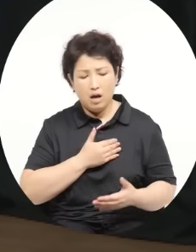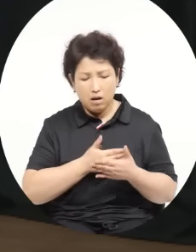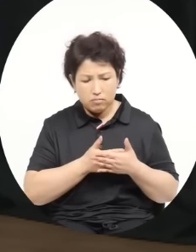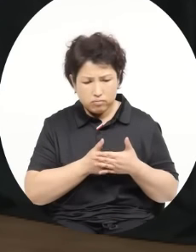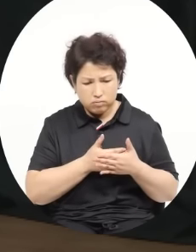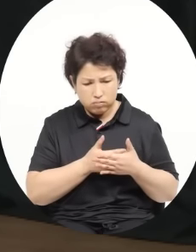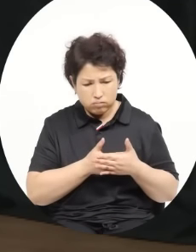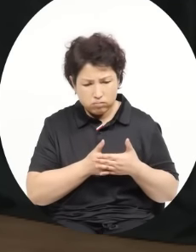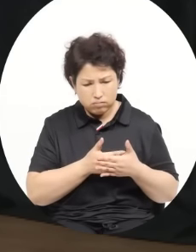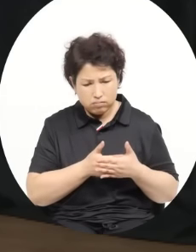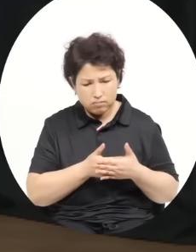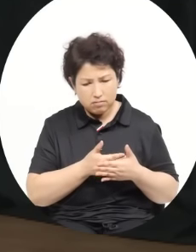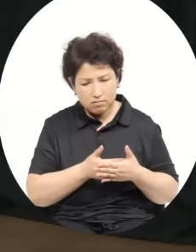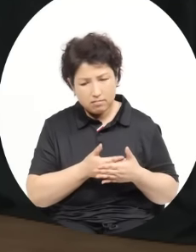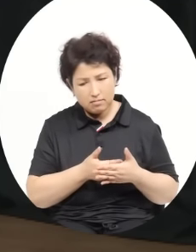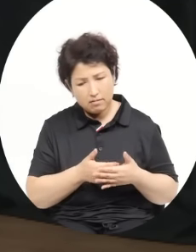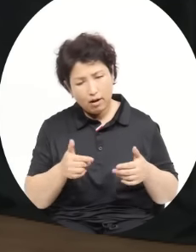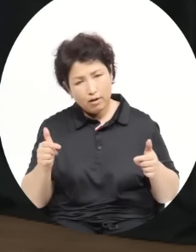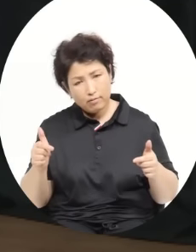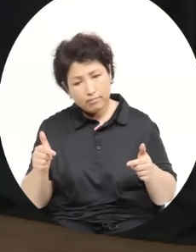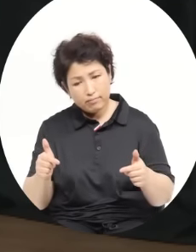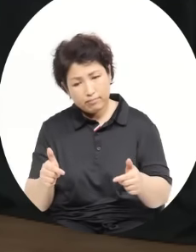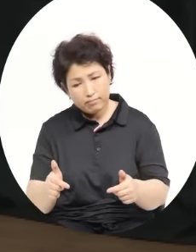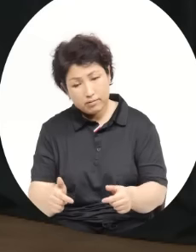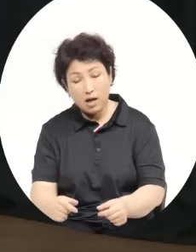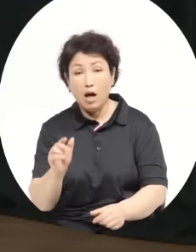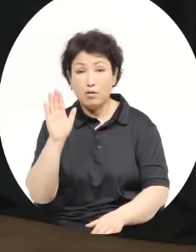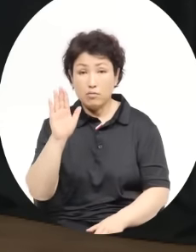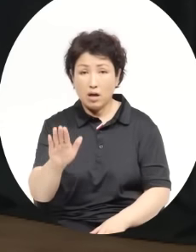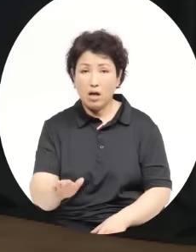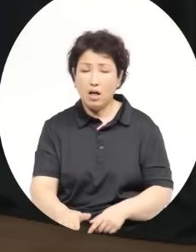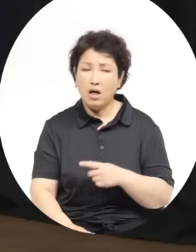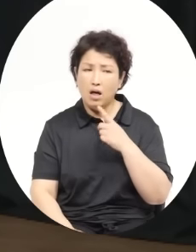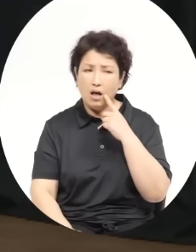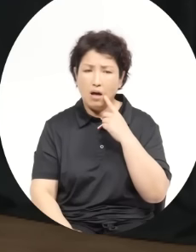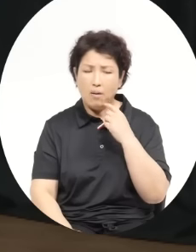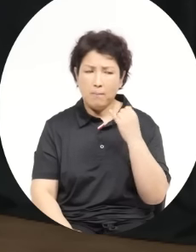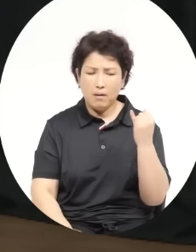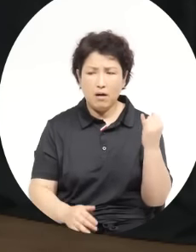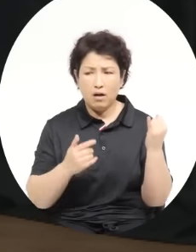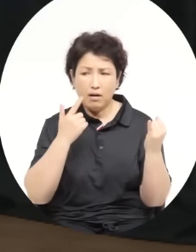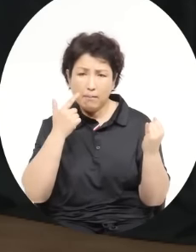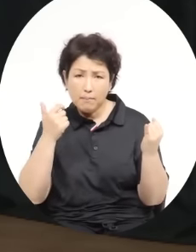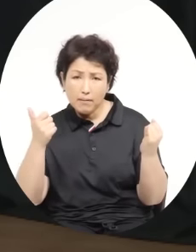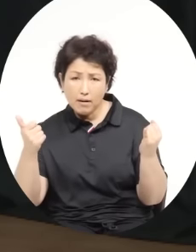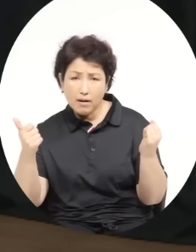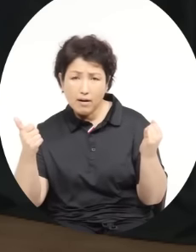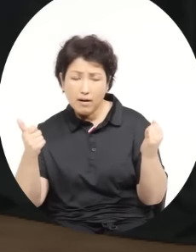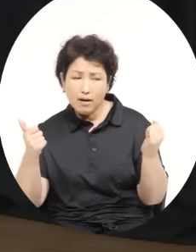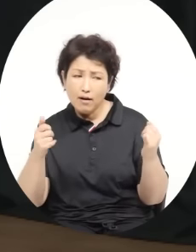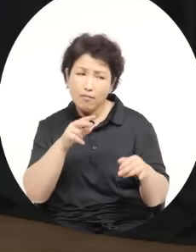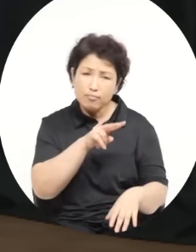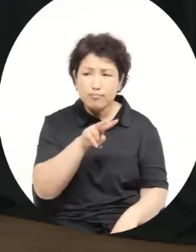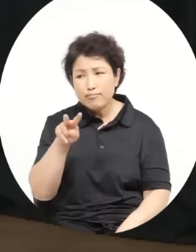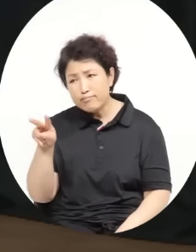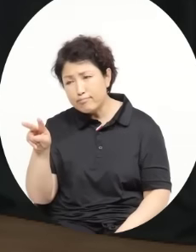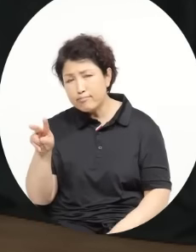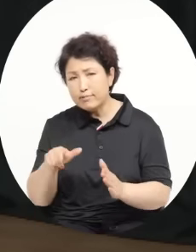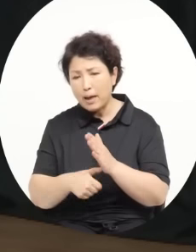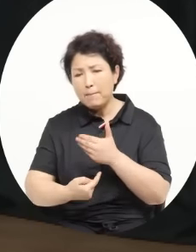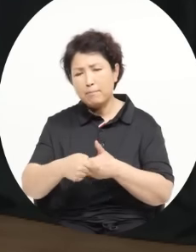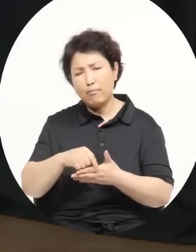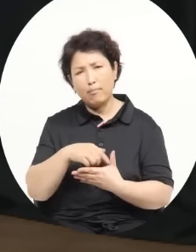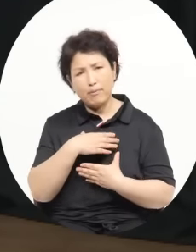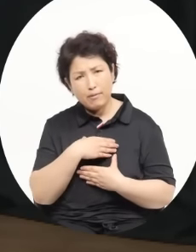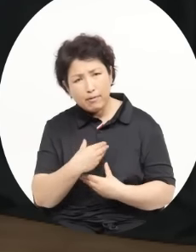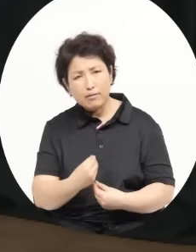그 불안증이 조금씩 사그러다 들면서 아버지나 뭐 어머니에 대한 마음도 예전보다 더 좋아지는